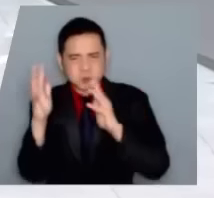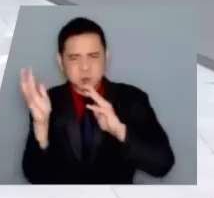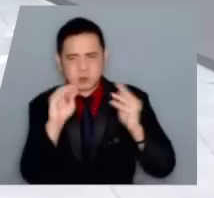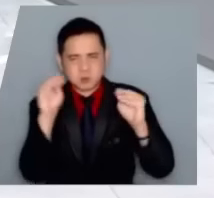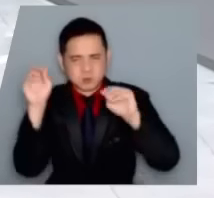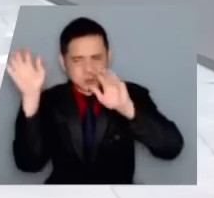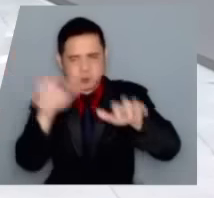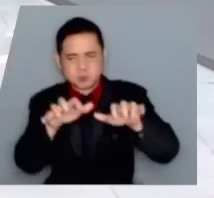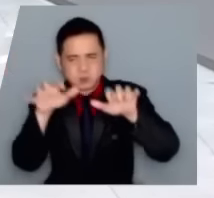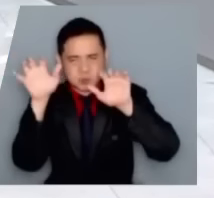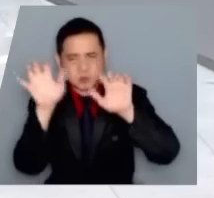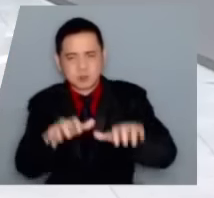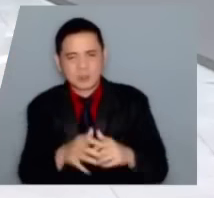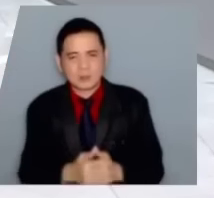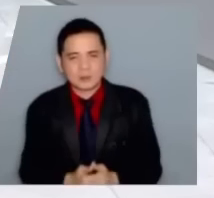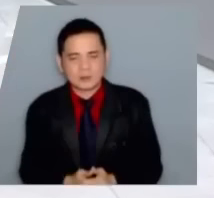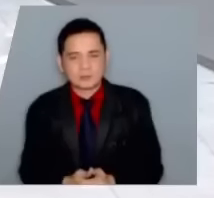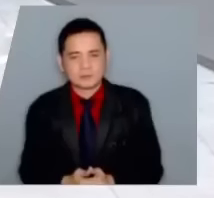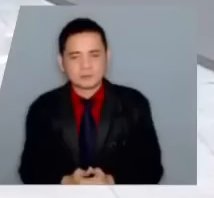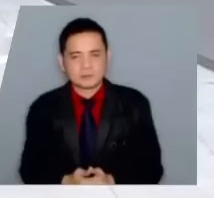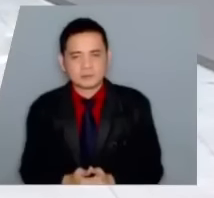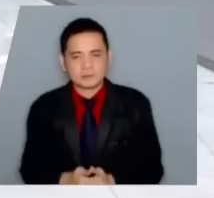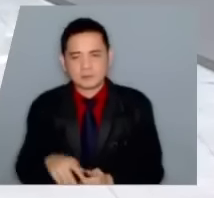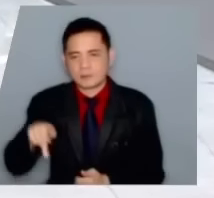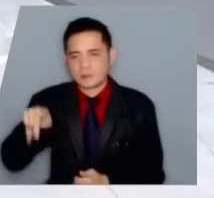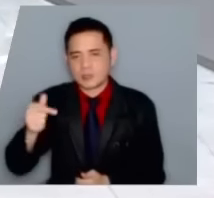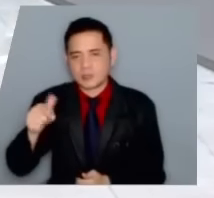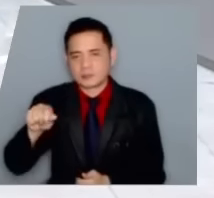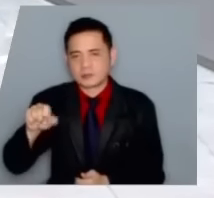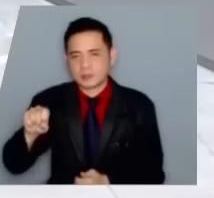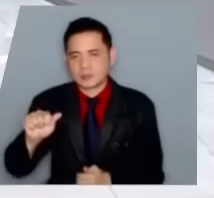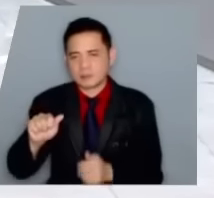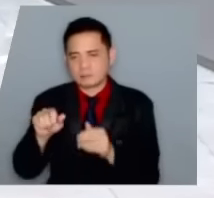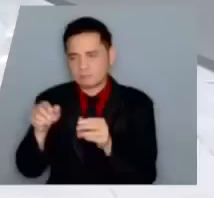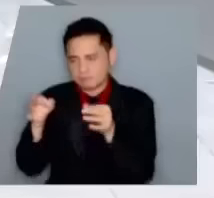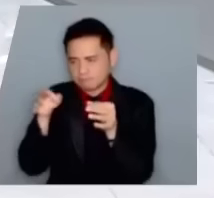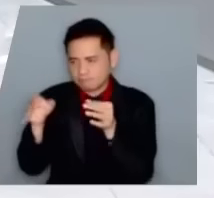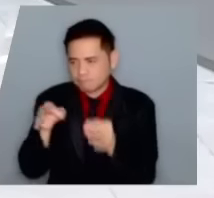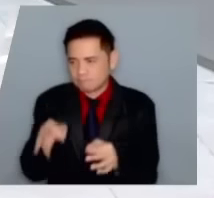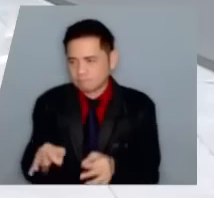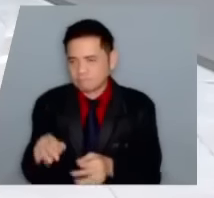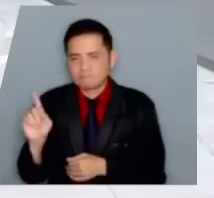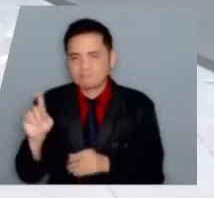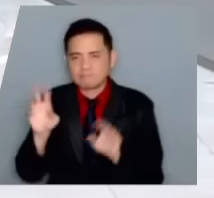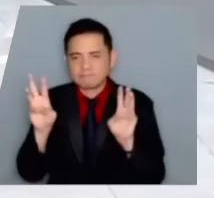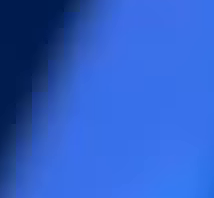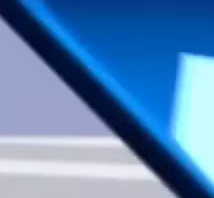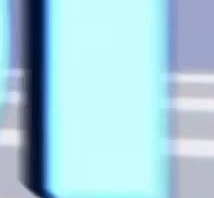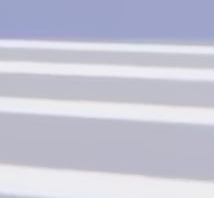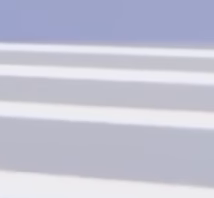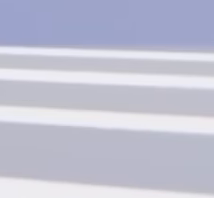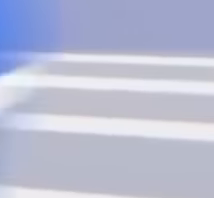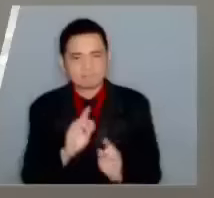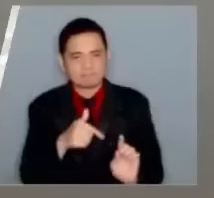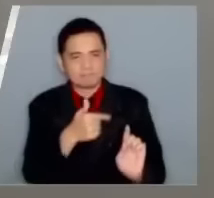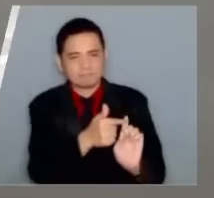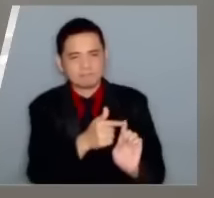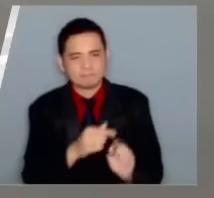ng pag-ulan. Ang paliwanag po ng pag-asa sa naranasan ng mga taga-Pampanga. Sa pagsaksi ni Ivan Mayrina.